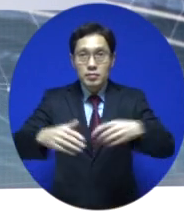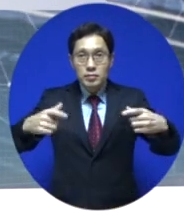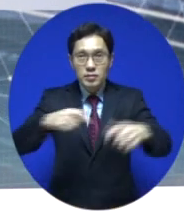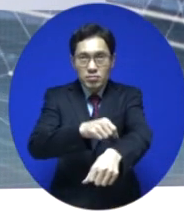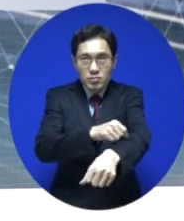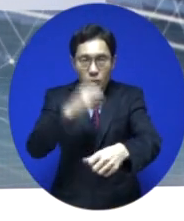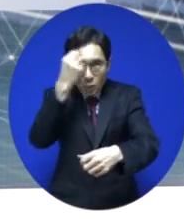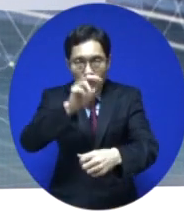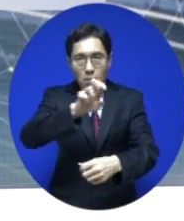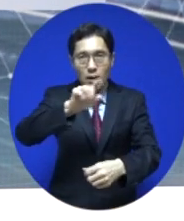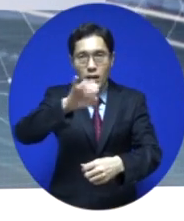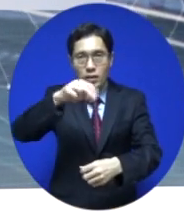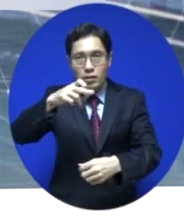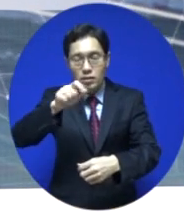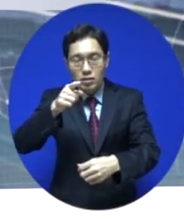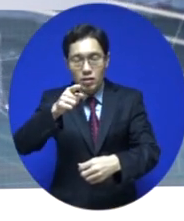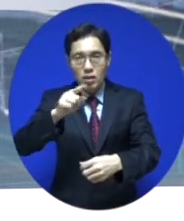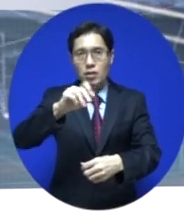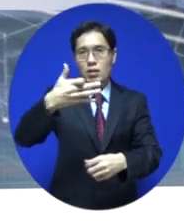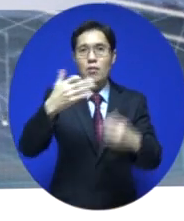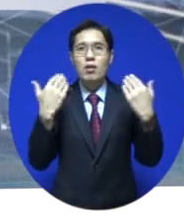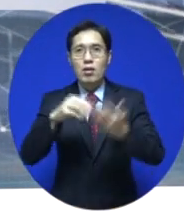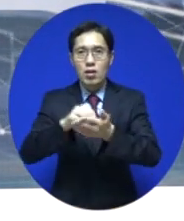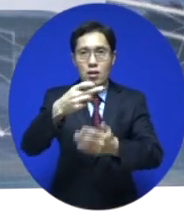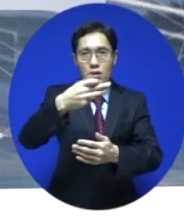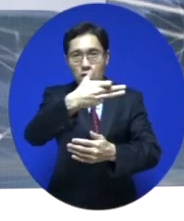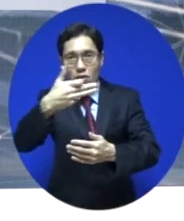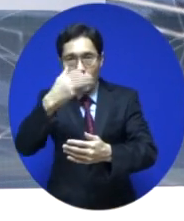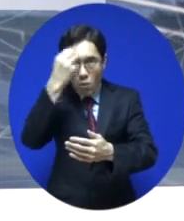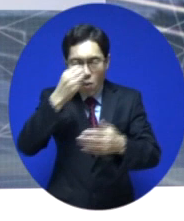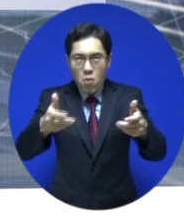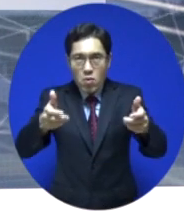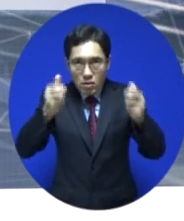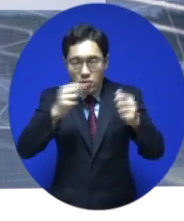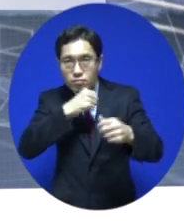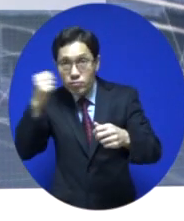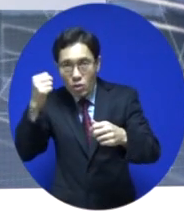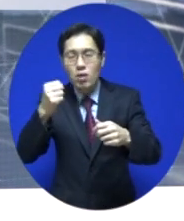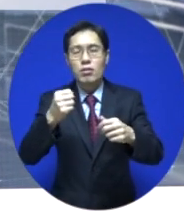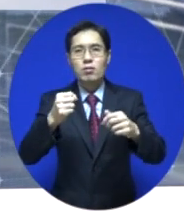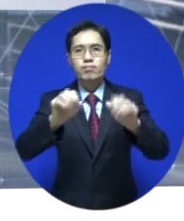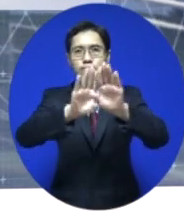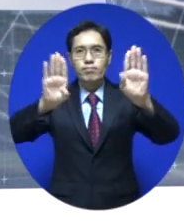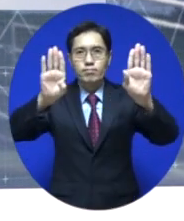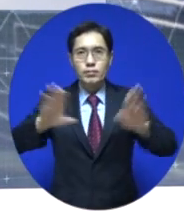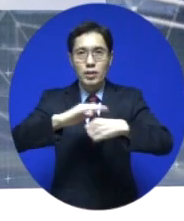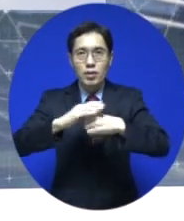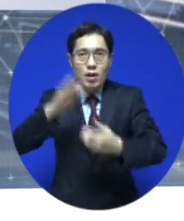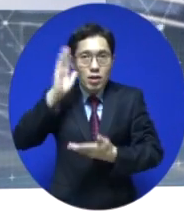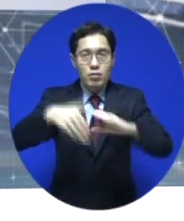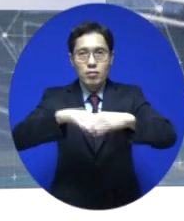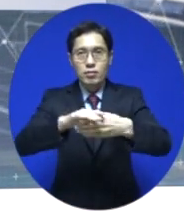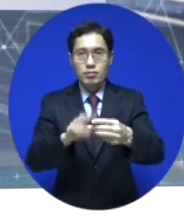대구 지역 특성화고 마이스터고 19개 교가 참여하는 2018 고졸 성공 대박람회가